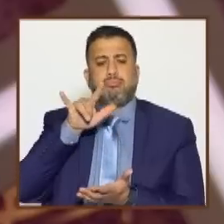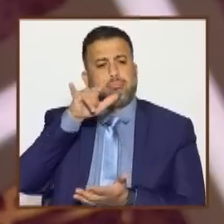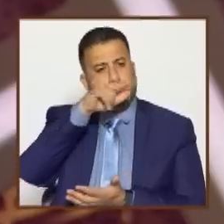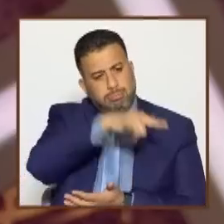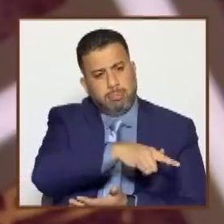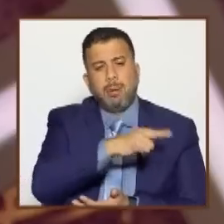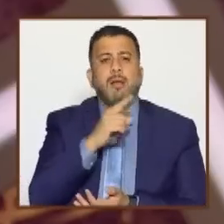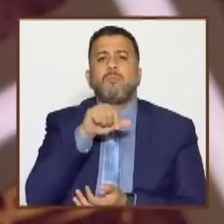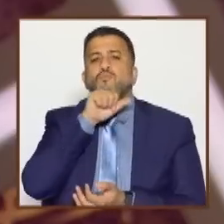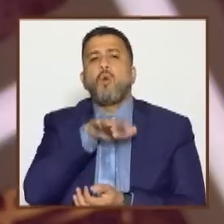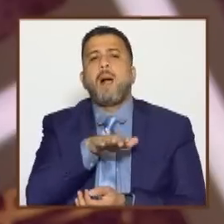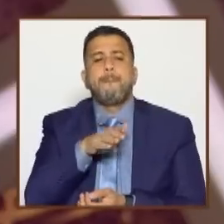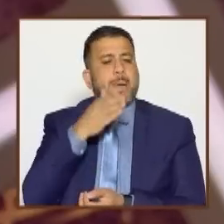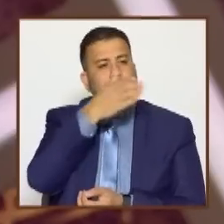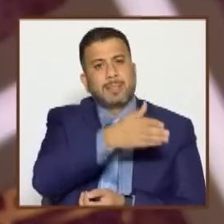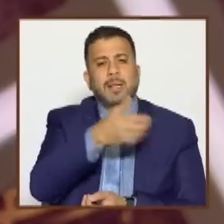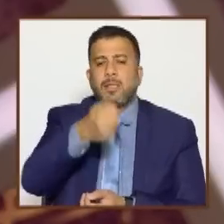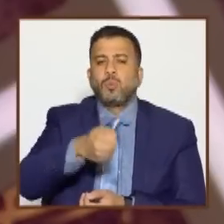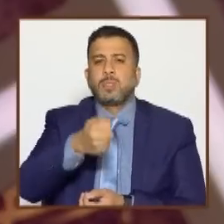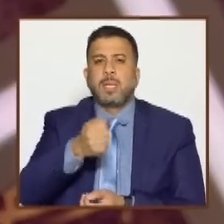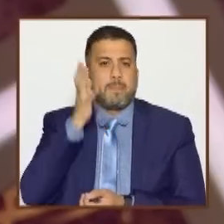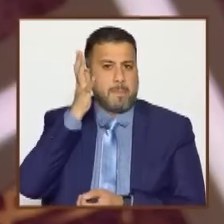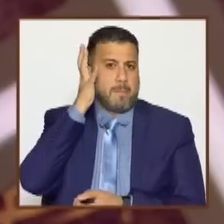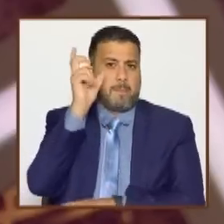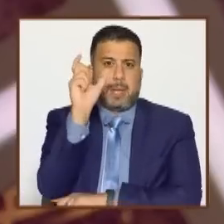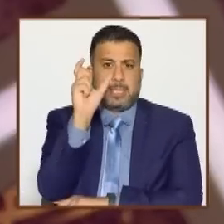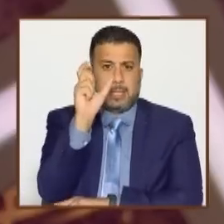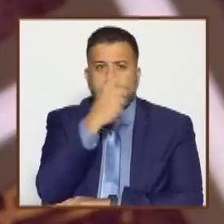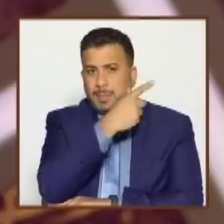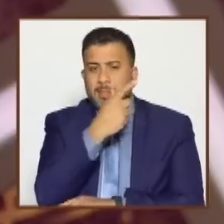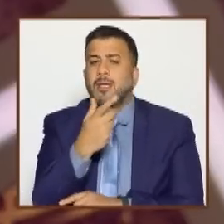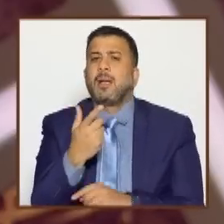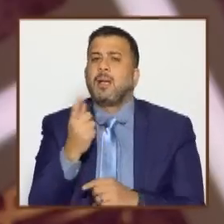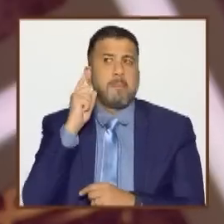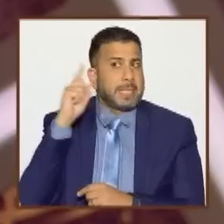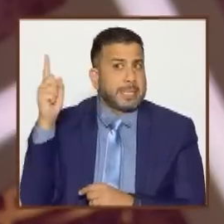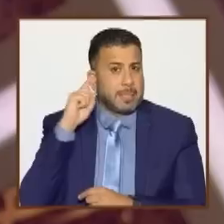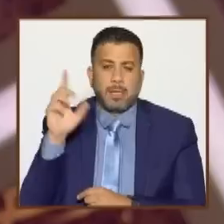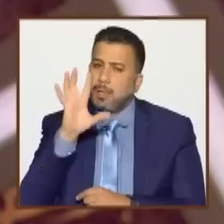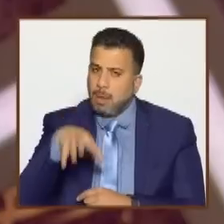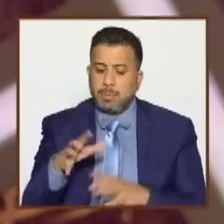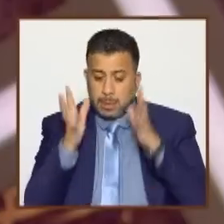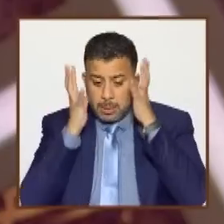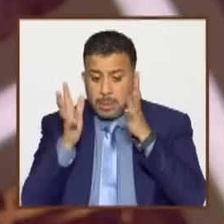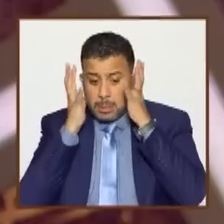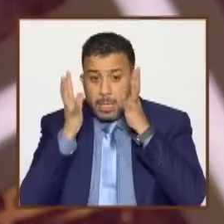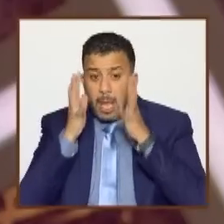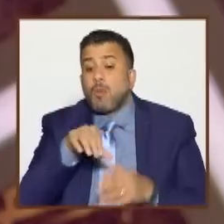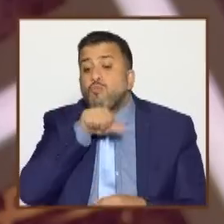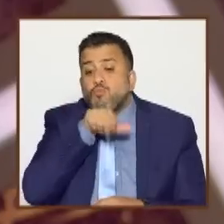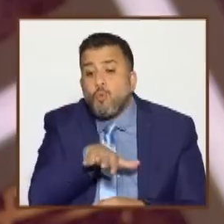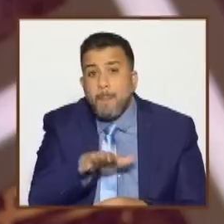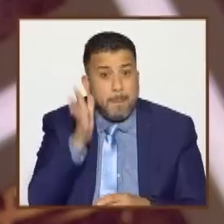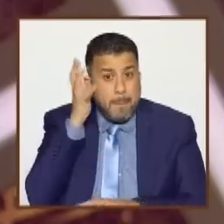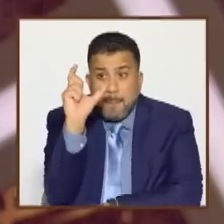لزيارة مسجد النبي صلى الله عليه وآله وسلم والصلاة فيه، والصلاة في مسجد النبي صلى الله